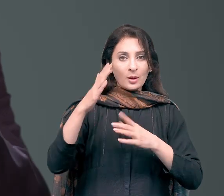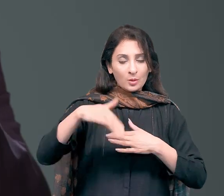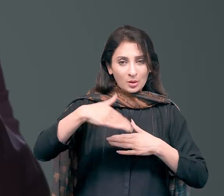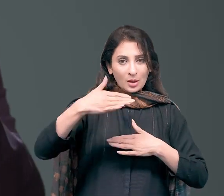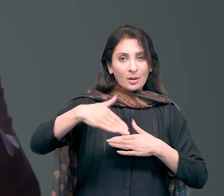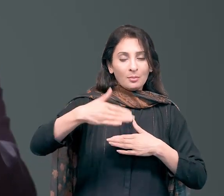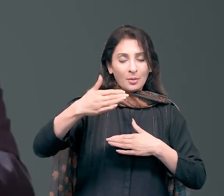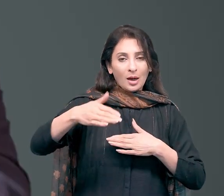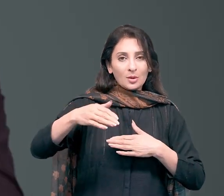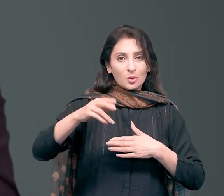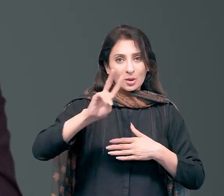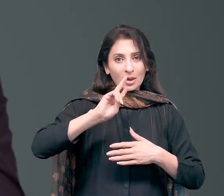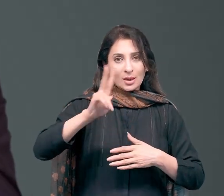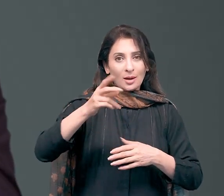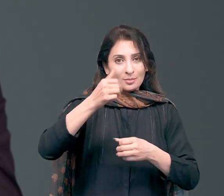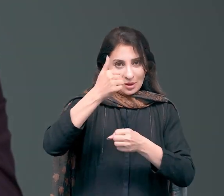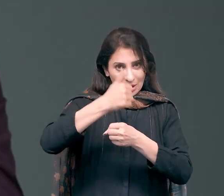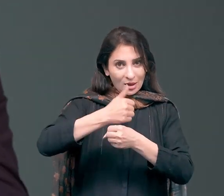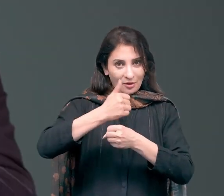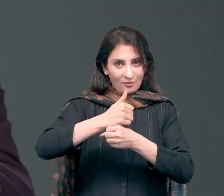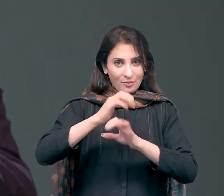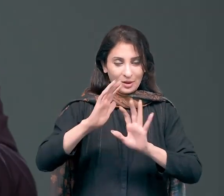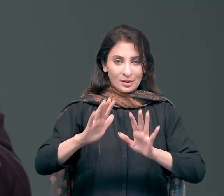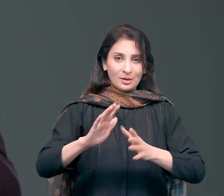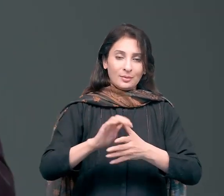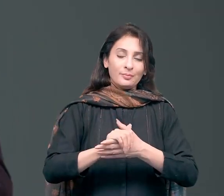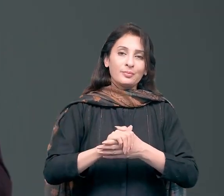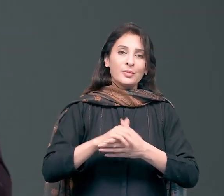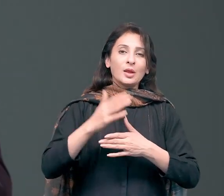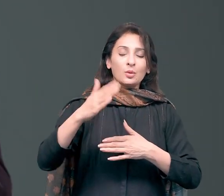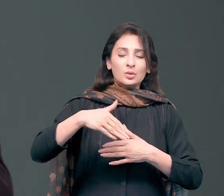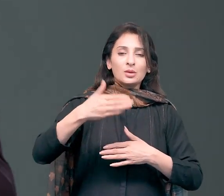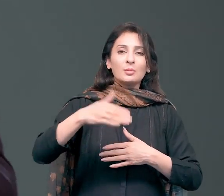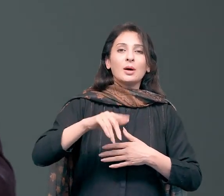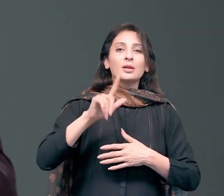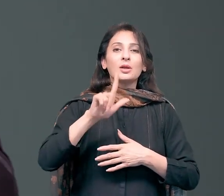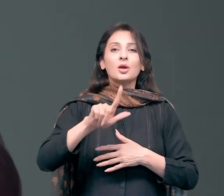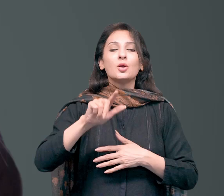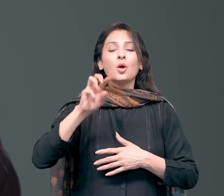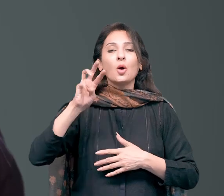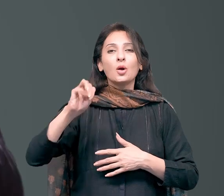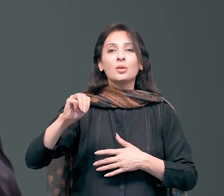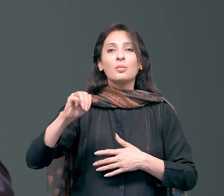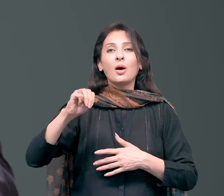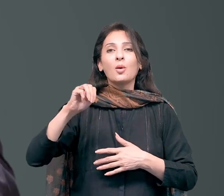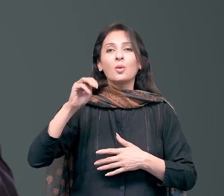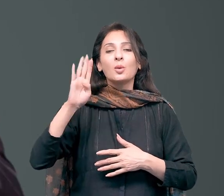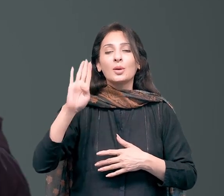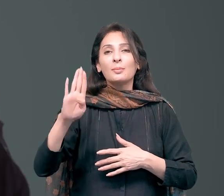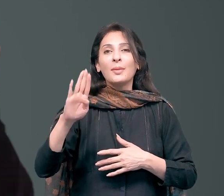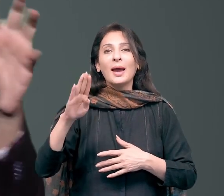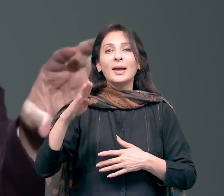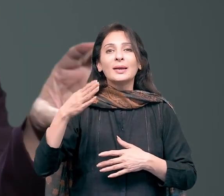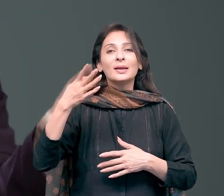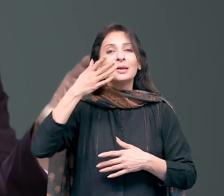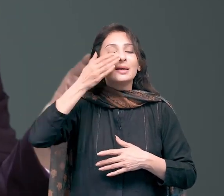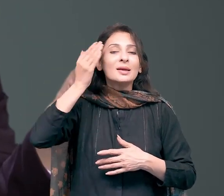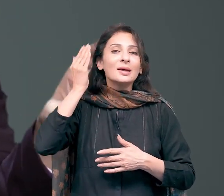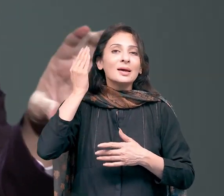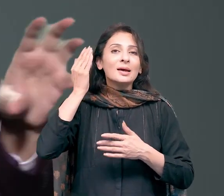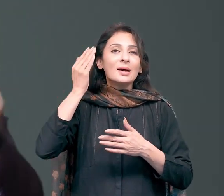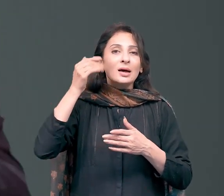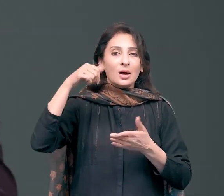ازاں انٹرم گورنمنٹ بھی کہا گیا۔ انٹرم گورنمنٹ جو کہ بعد میں لارڈ ماؤنٹ بیٹن نے بنائی، یہ